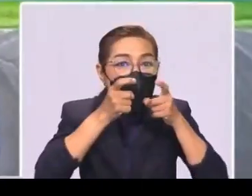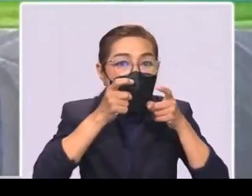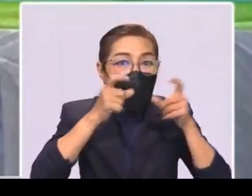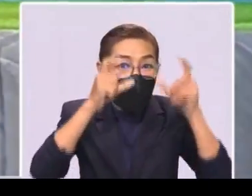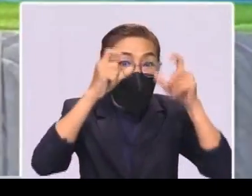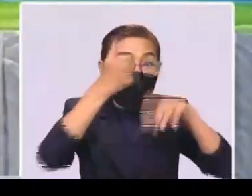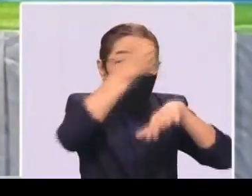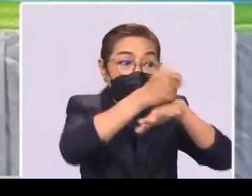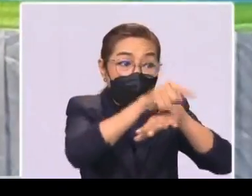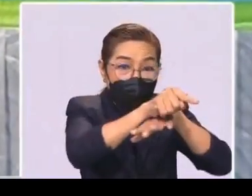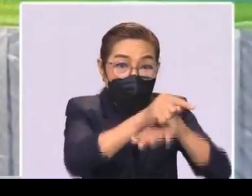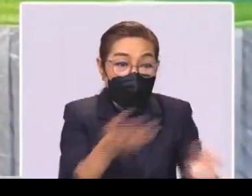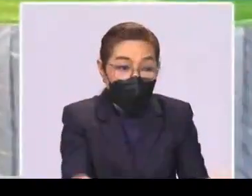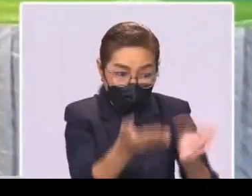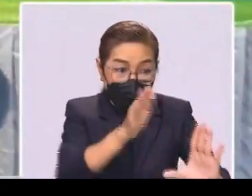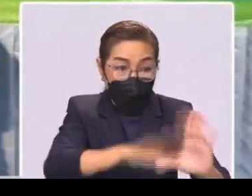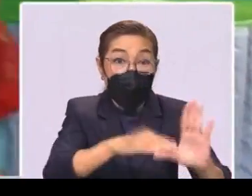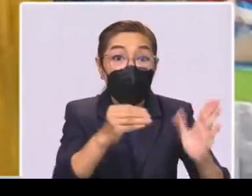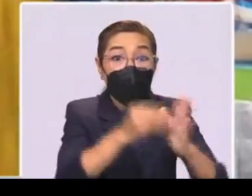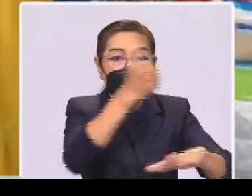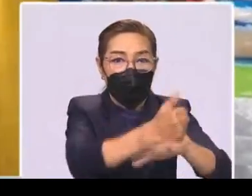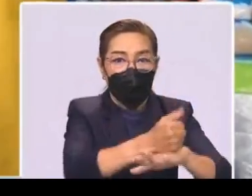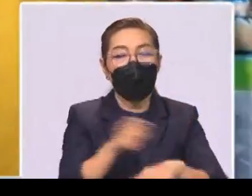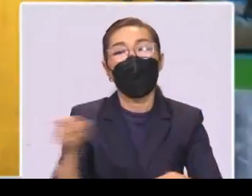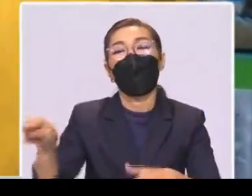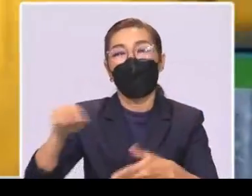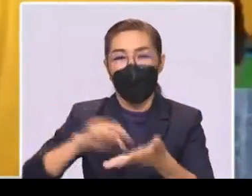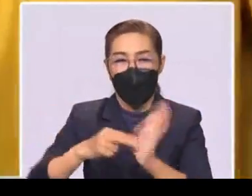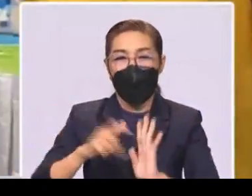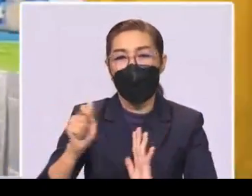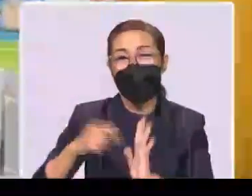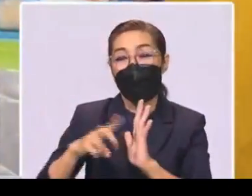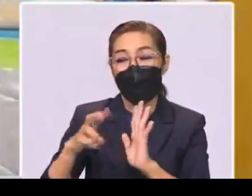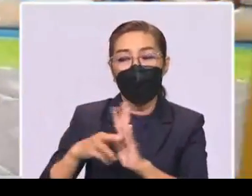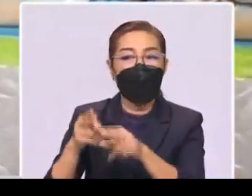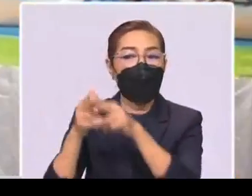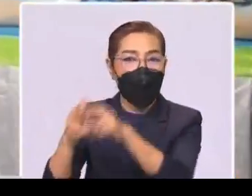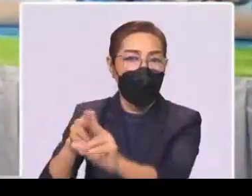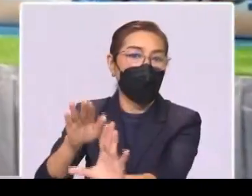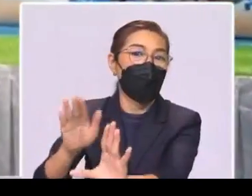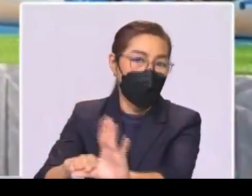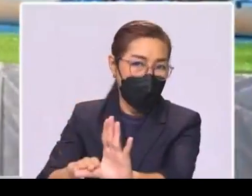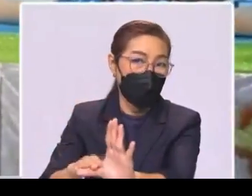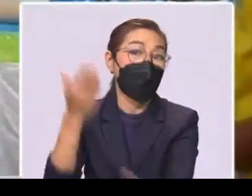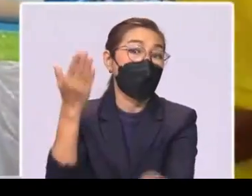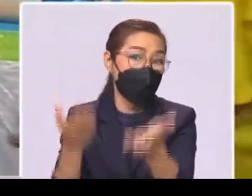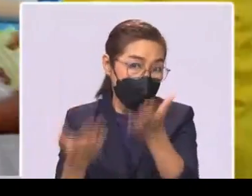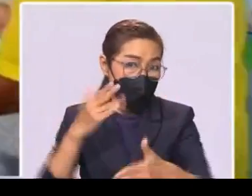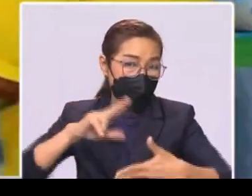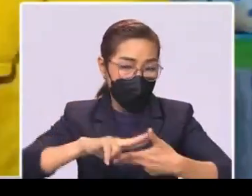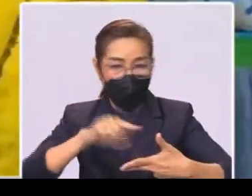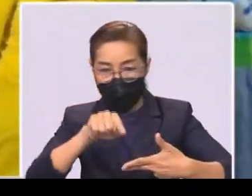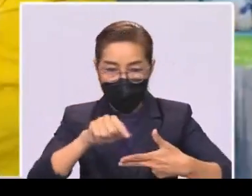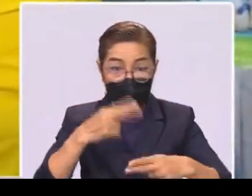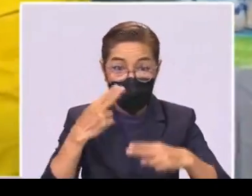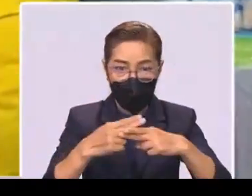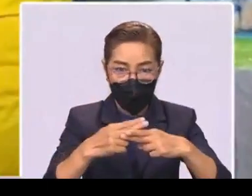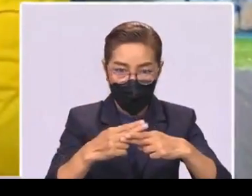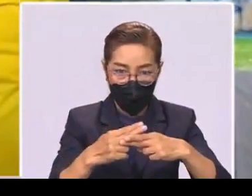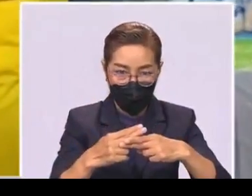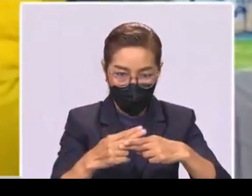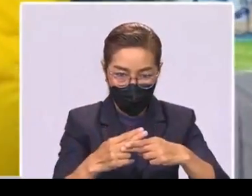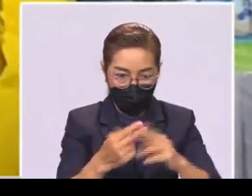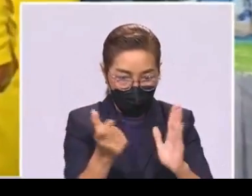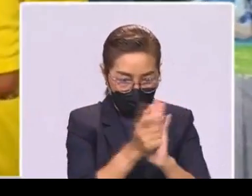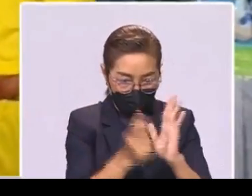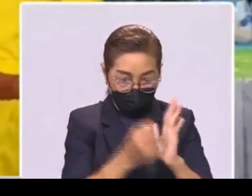ลงอิสระถ้าอยากจะลงหรือจะมีชื่อใดชื่อหนึ่งหายไปอืนะฮะเพราะว่าตอนนี้ก็ยัง